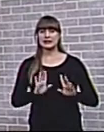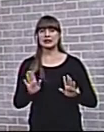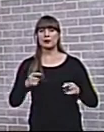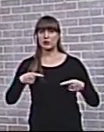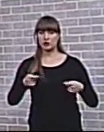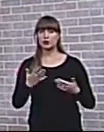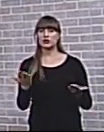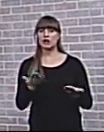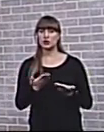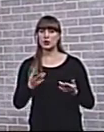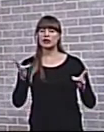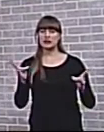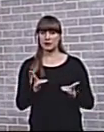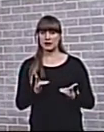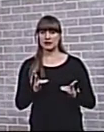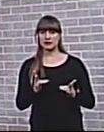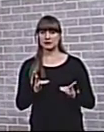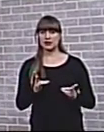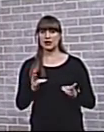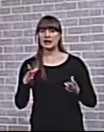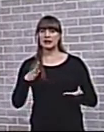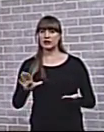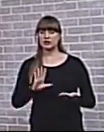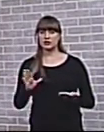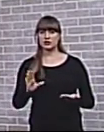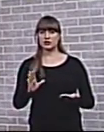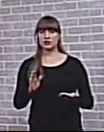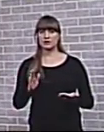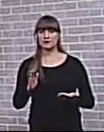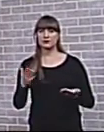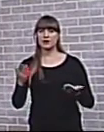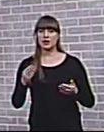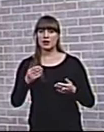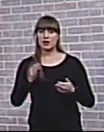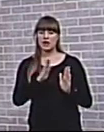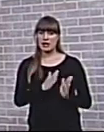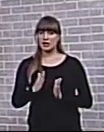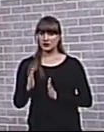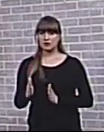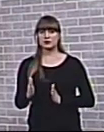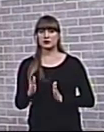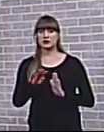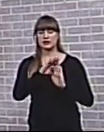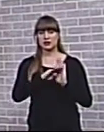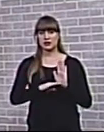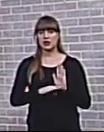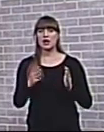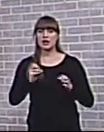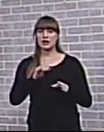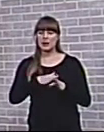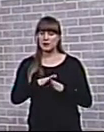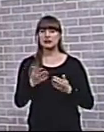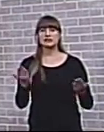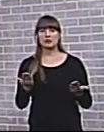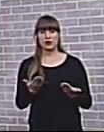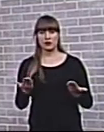продукты, которые необходимы. Не выдержаны ГОСТы, которые не выдержаны требования к наполнителям,